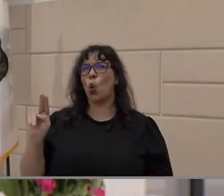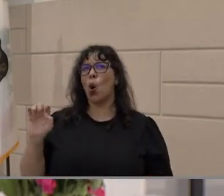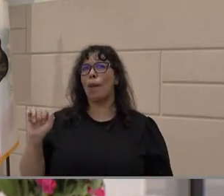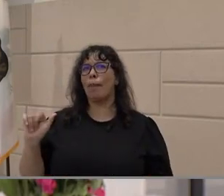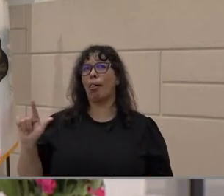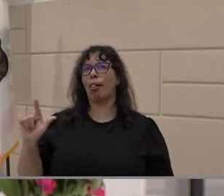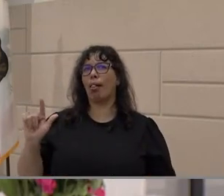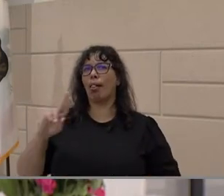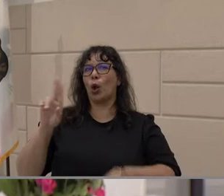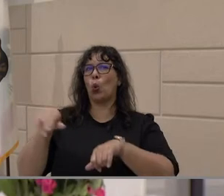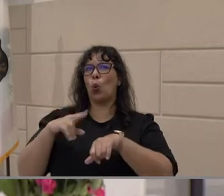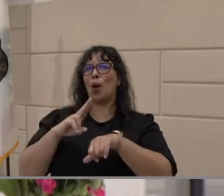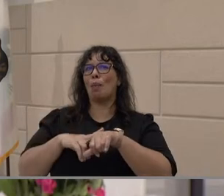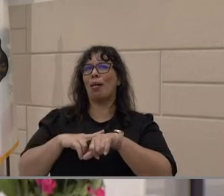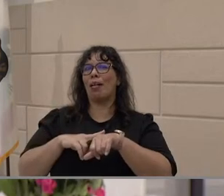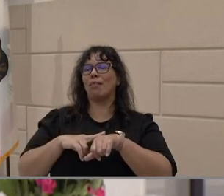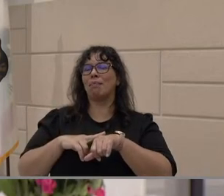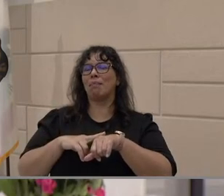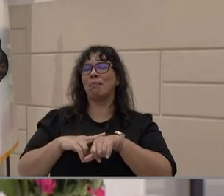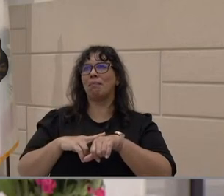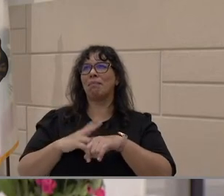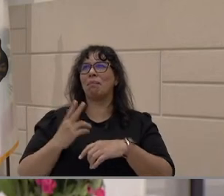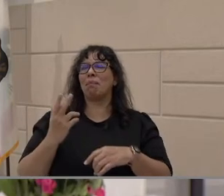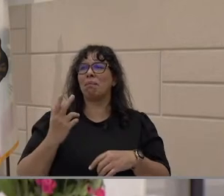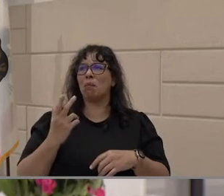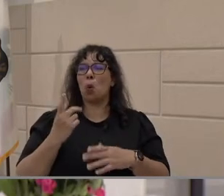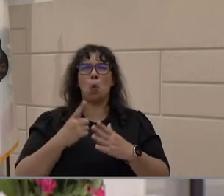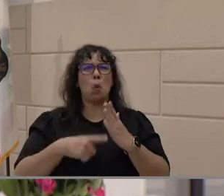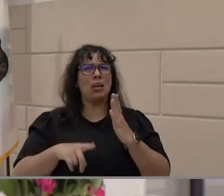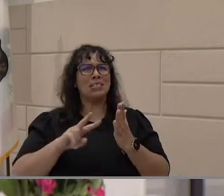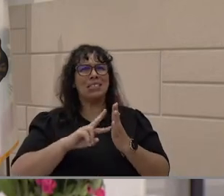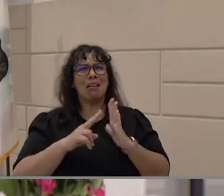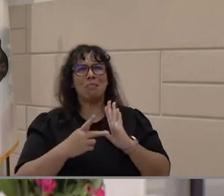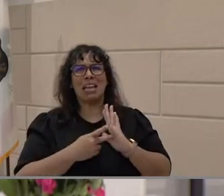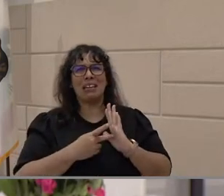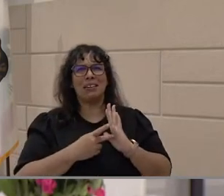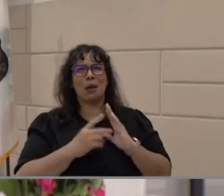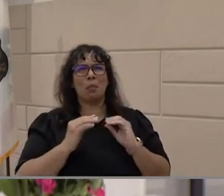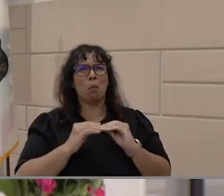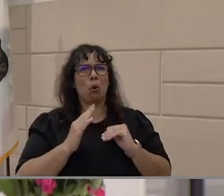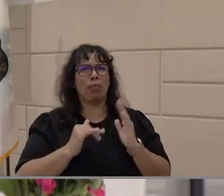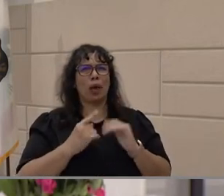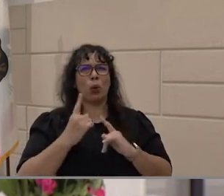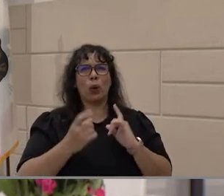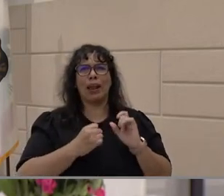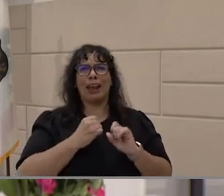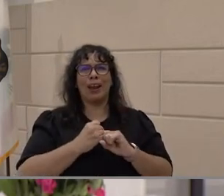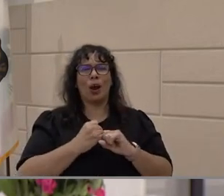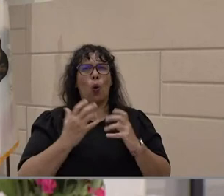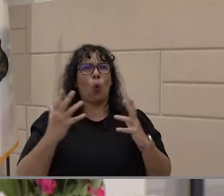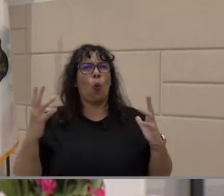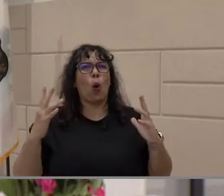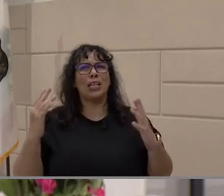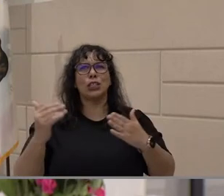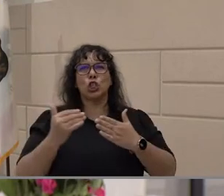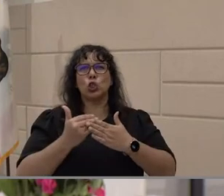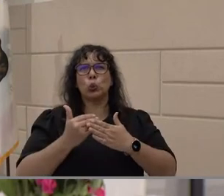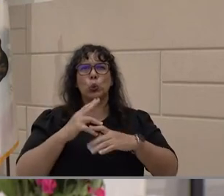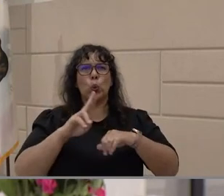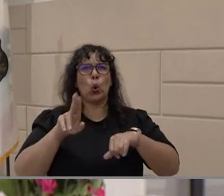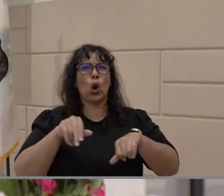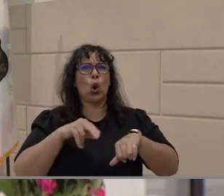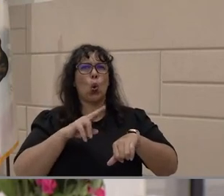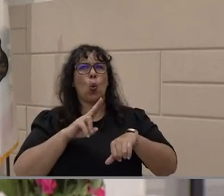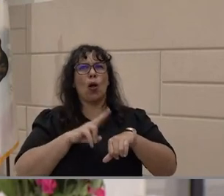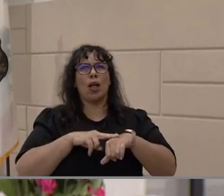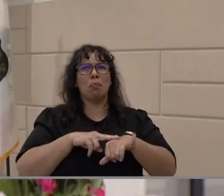ายื่อฉลองการอริยะเปย์มุชนามรวยมาหายเลือกเชียงมุชนามพ่องสุธาตาเพียบโดยดามทำ